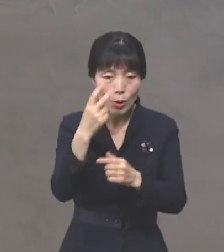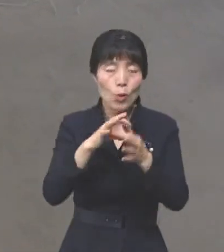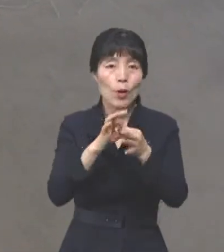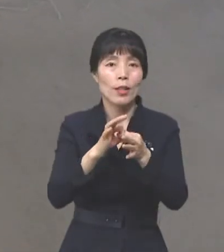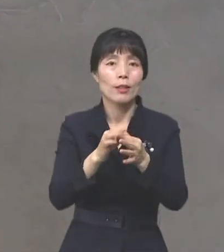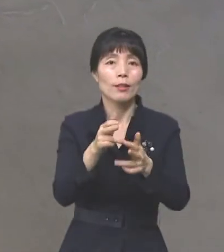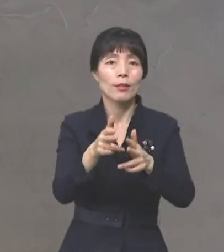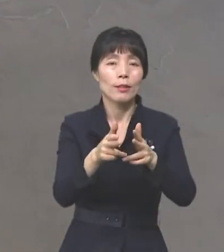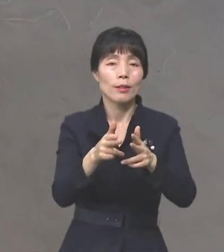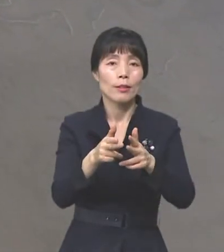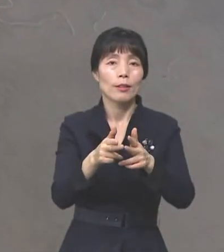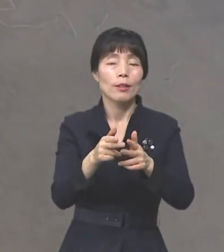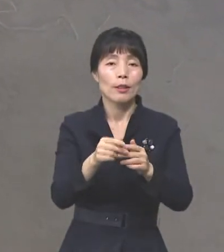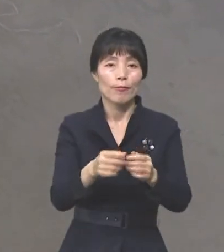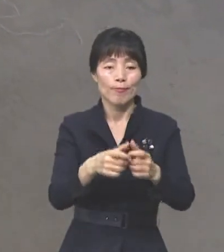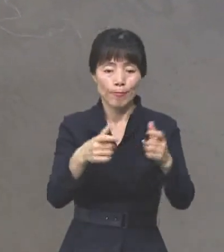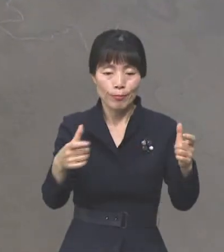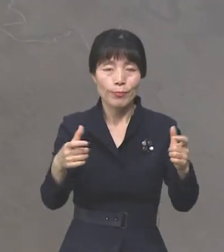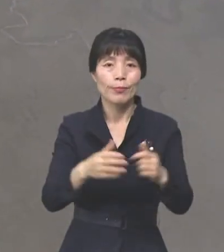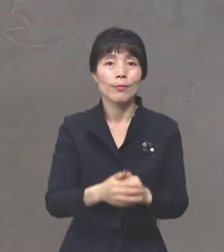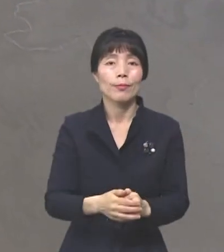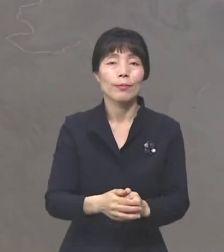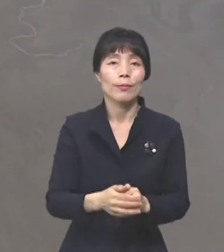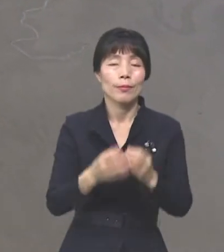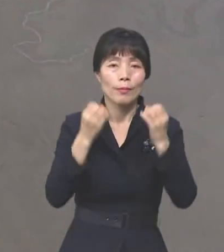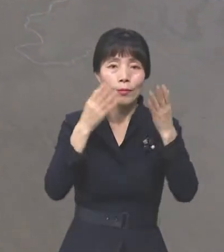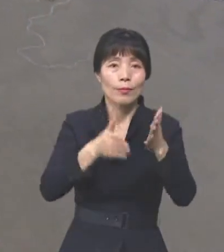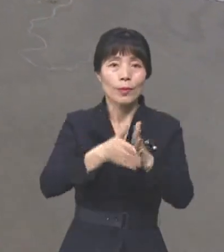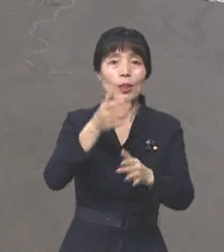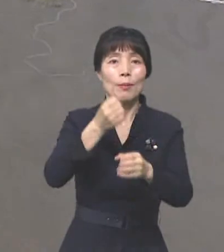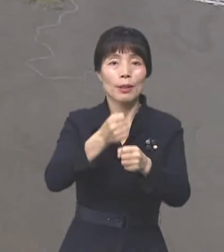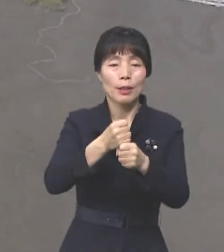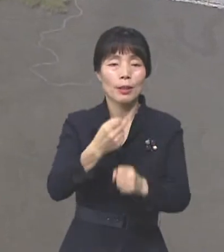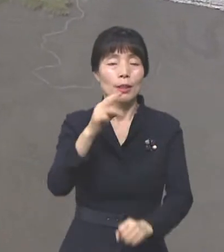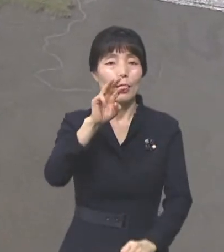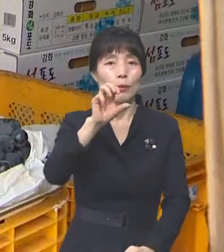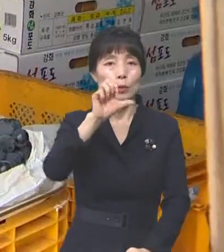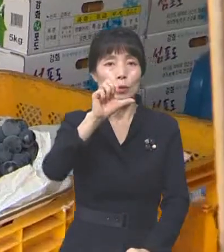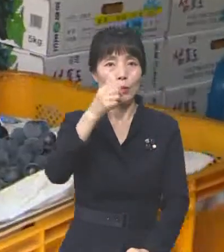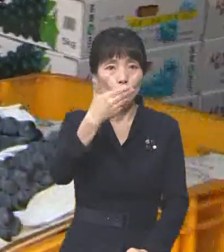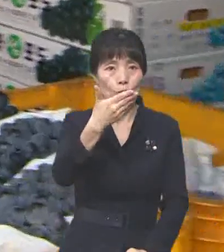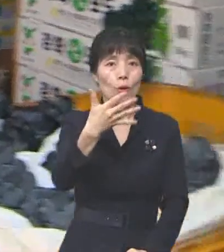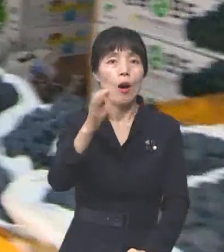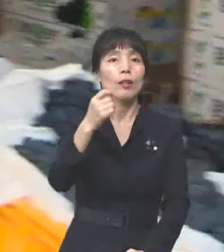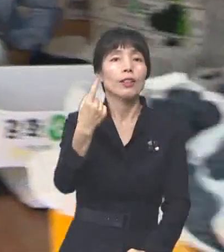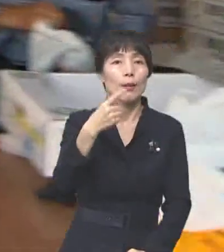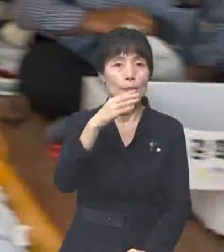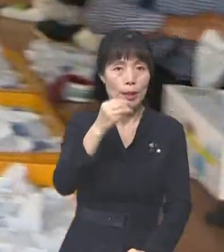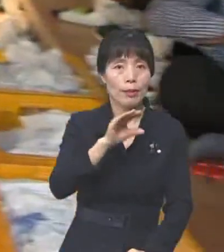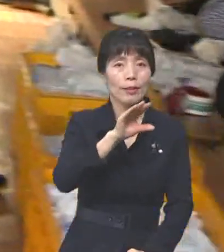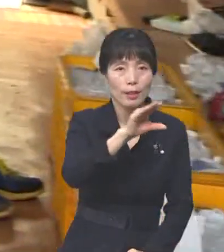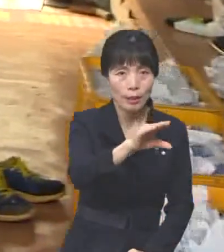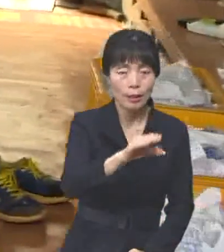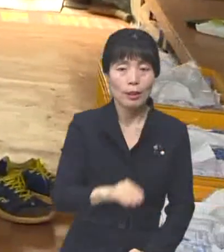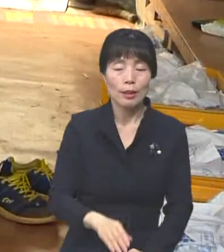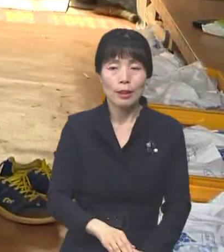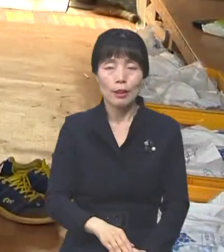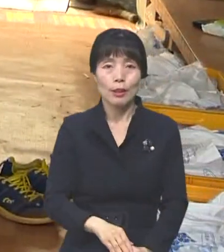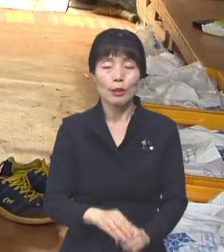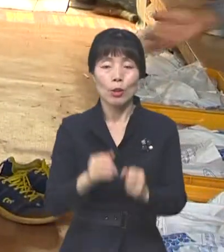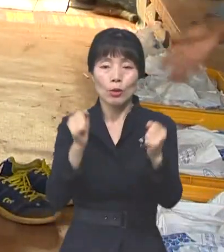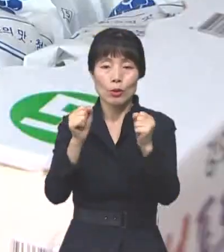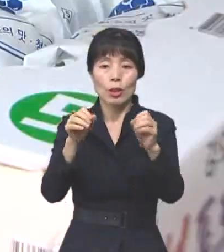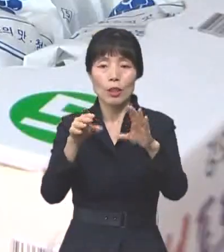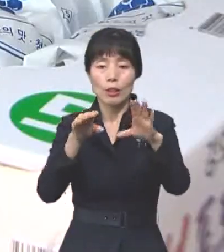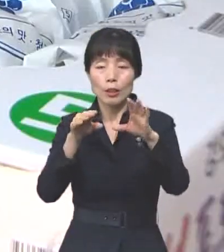전망입니다. 후포항 어촌 유딜 사업에 39억 1천만 원, 농가용 저온 저장고 지원 예산으로